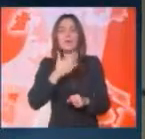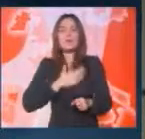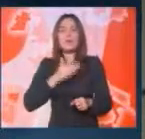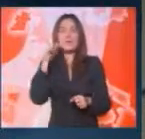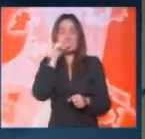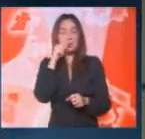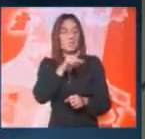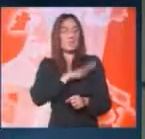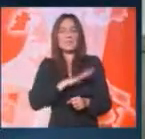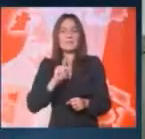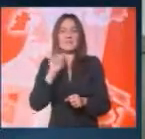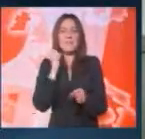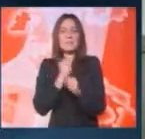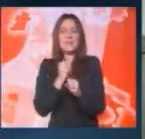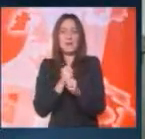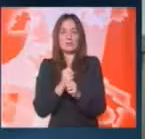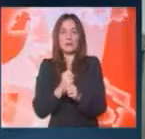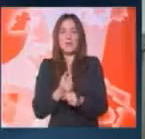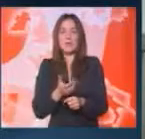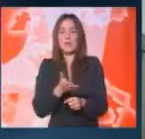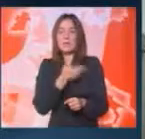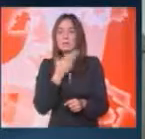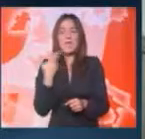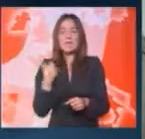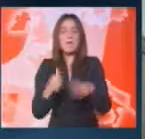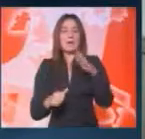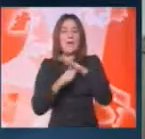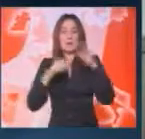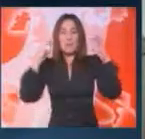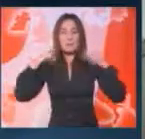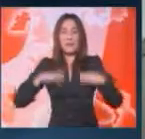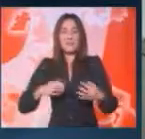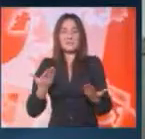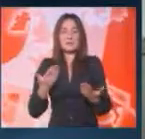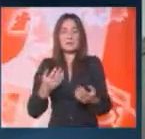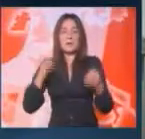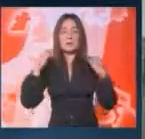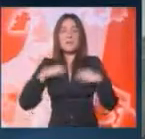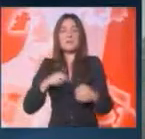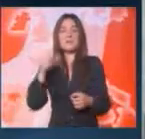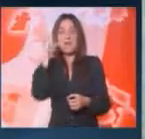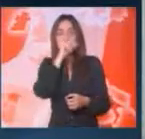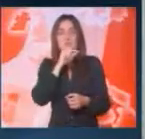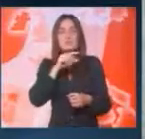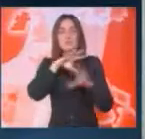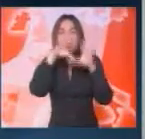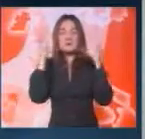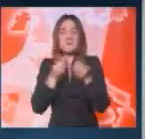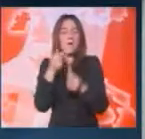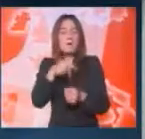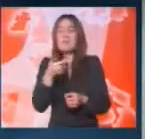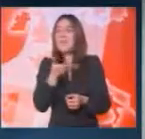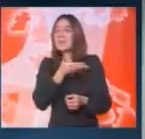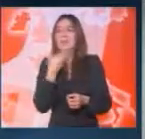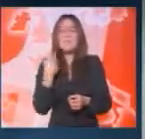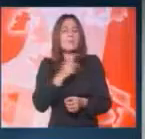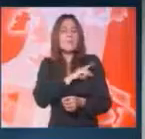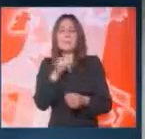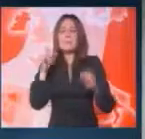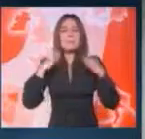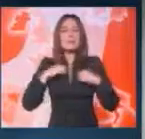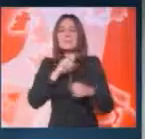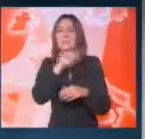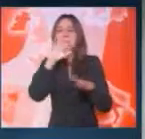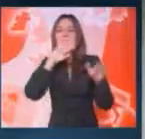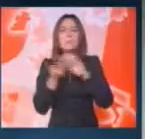Deca ne bi radila. Nema glavnog predsjednika. Predsjednik je opštine sve i sva, ali ovdje nema ni predsjednika ni